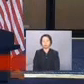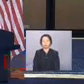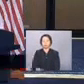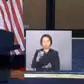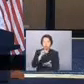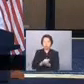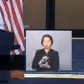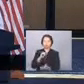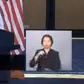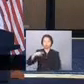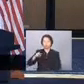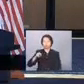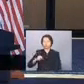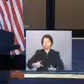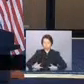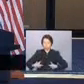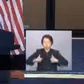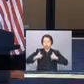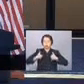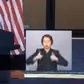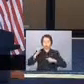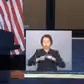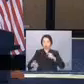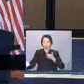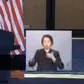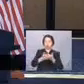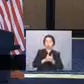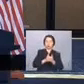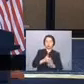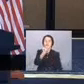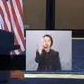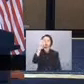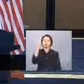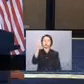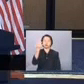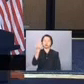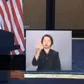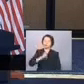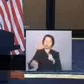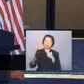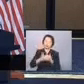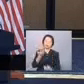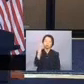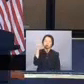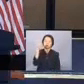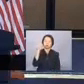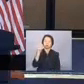Itu pun kehidupan kita mungkin tidak boleh kembali seperti sedia kala.